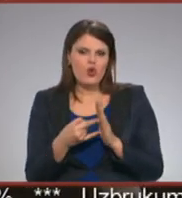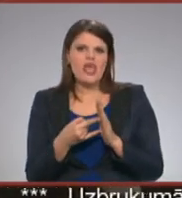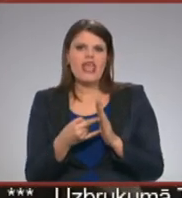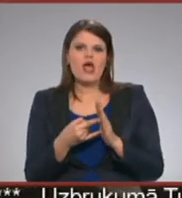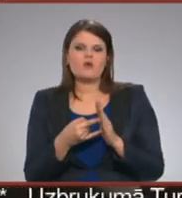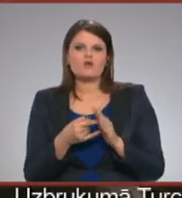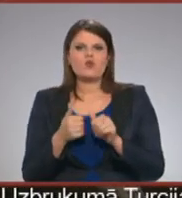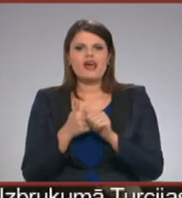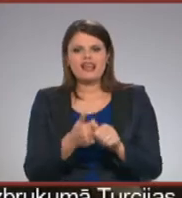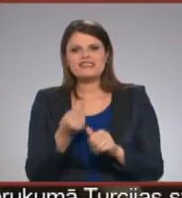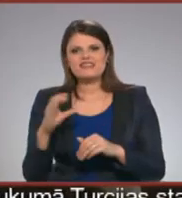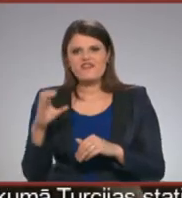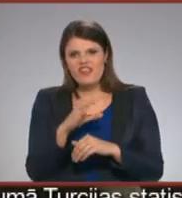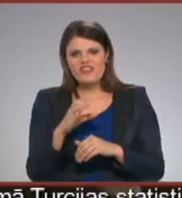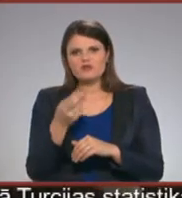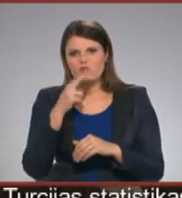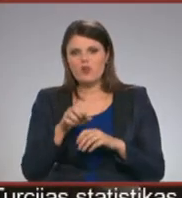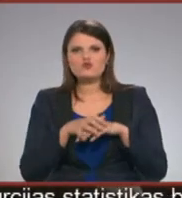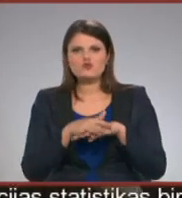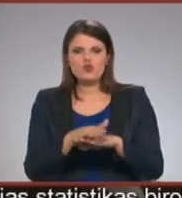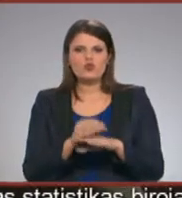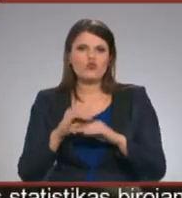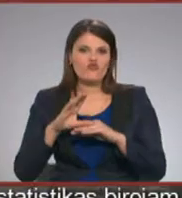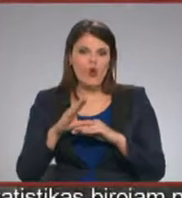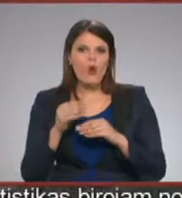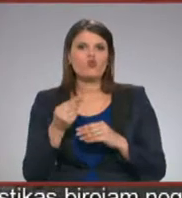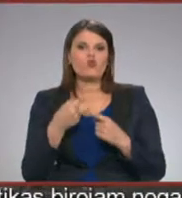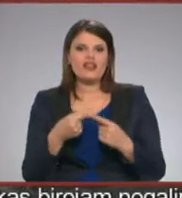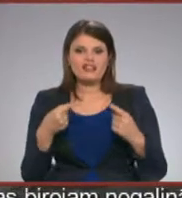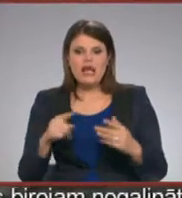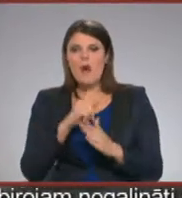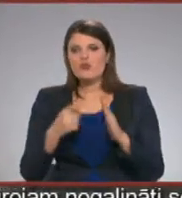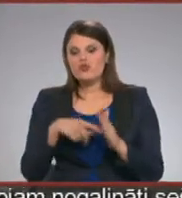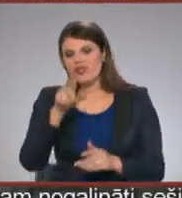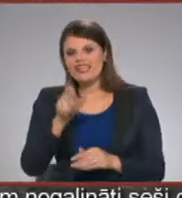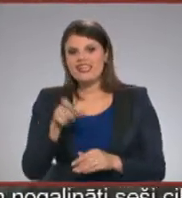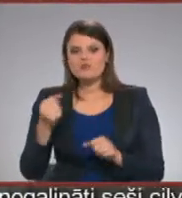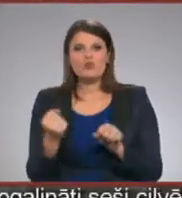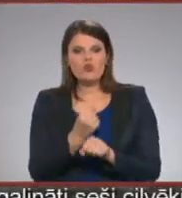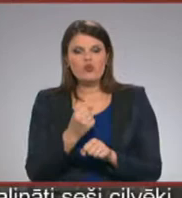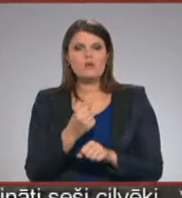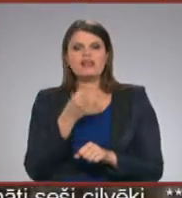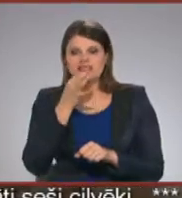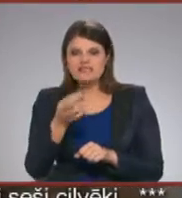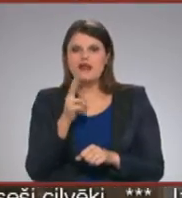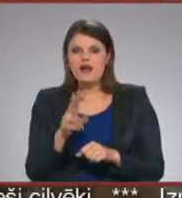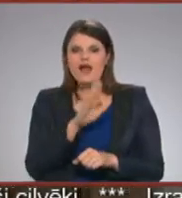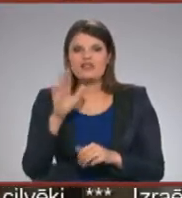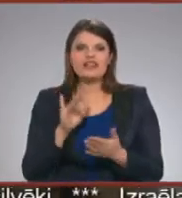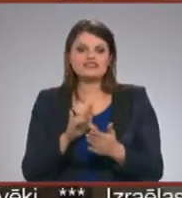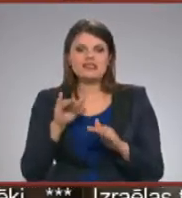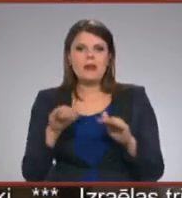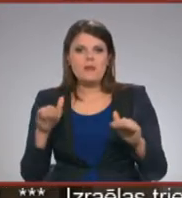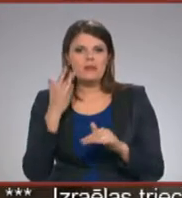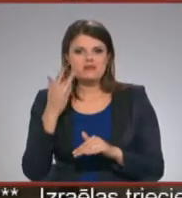ir līdzfinansējums no tiem struktūra fondu līdzekļiem, ja. Aptaujāti iedzīvotāji tomēr norāda, ka dienas centru darbības